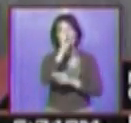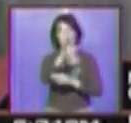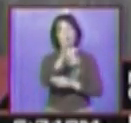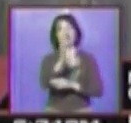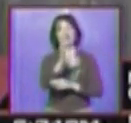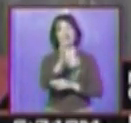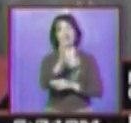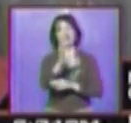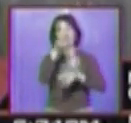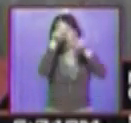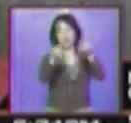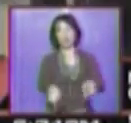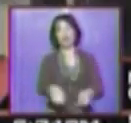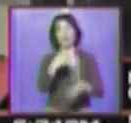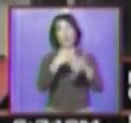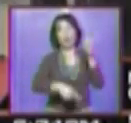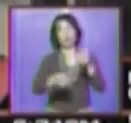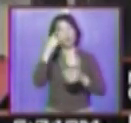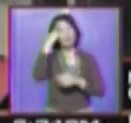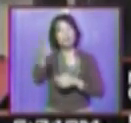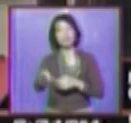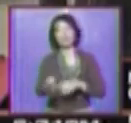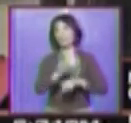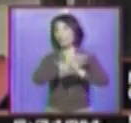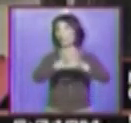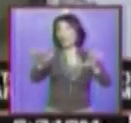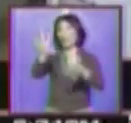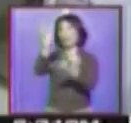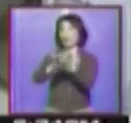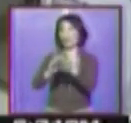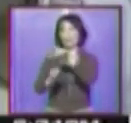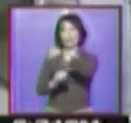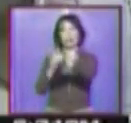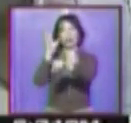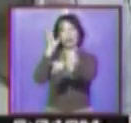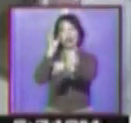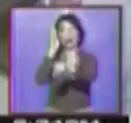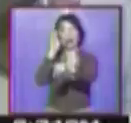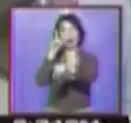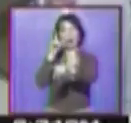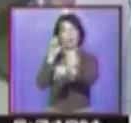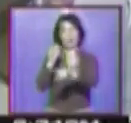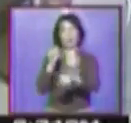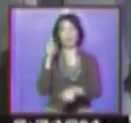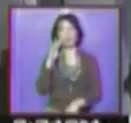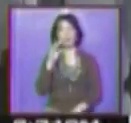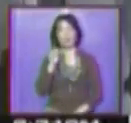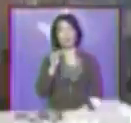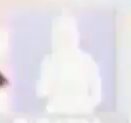Ang leksyon sa kanila, huwag tularan si Caballes. Mia Reyes, News 5.